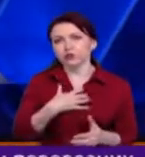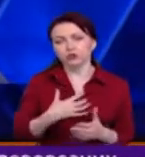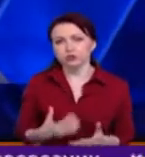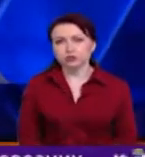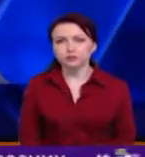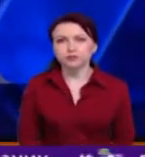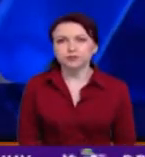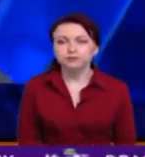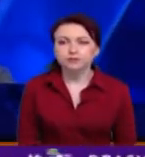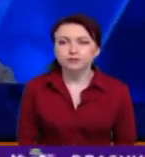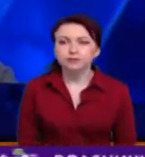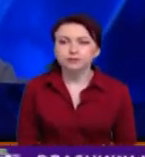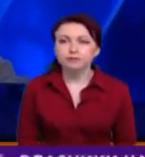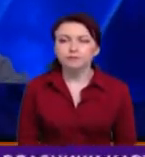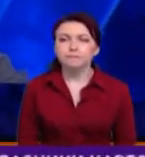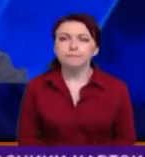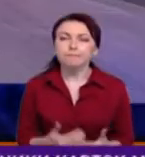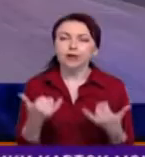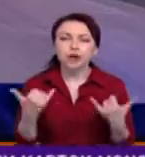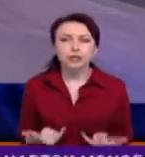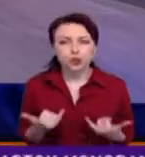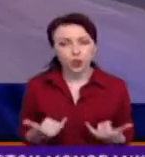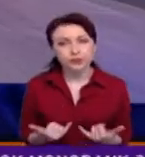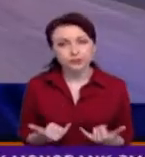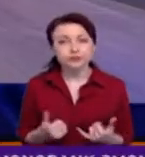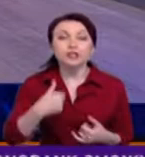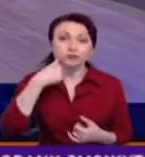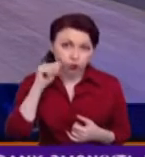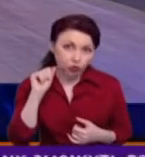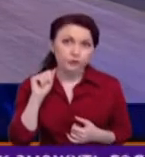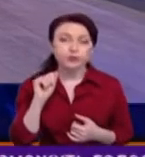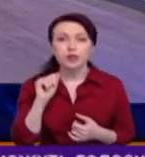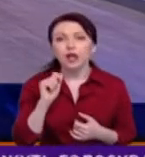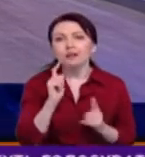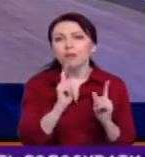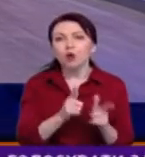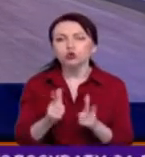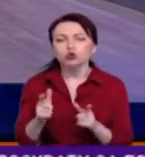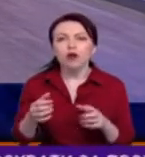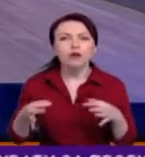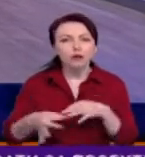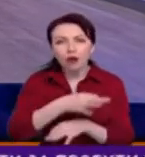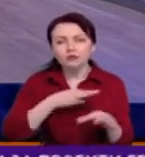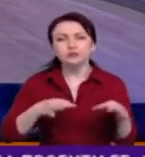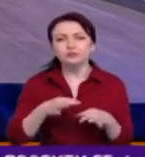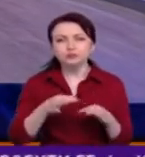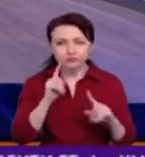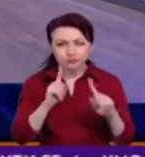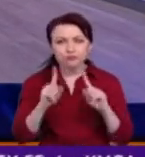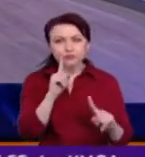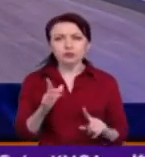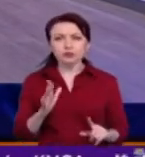світовому процесі. Пане Ігоре, сьогодні, ну і вчора на Погоджувальній раді, ну, в